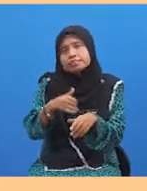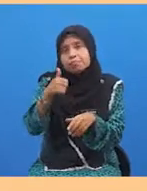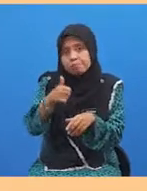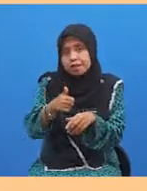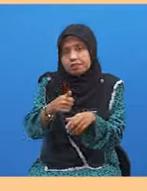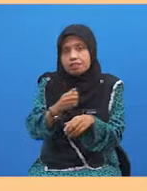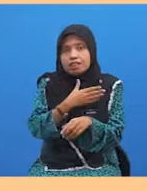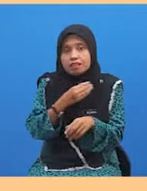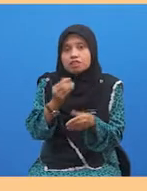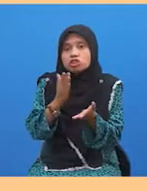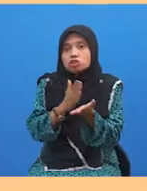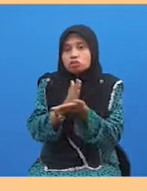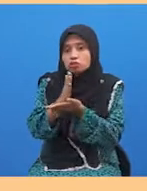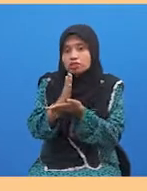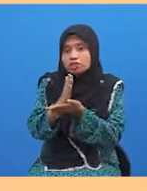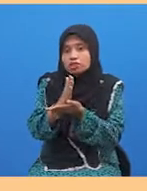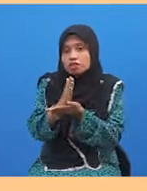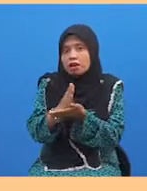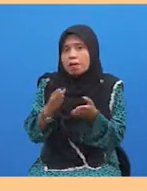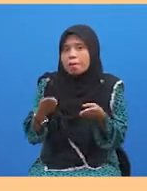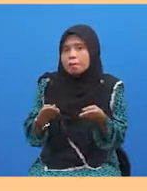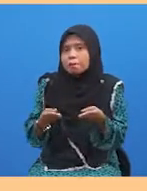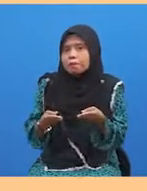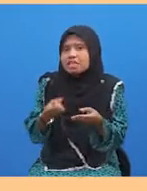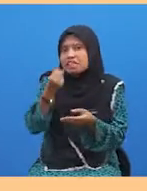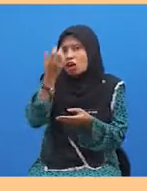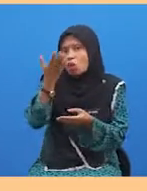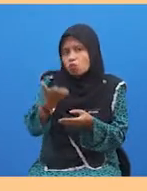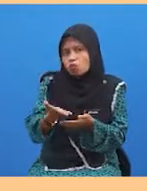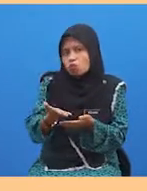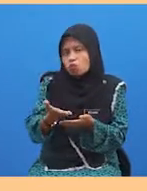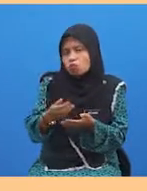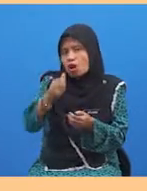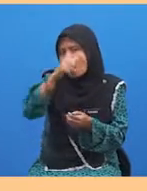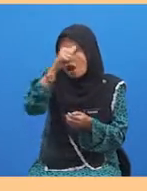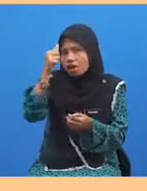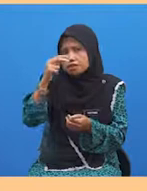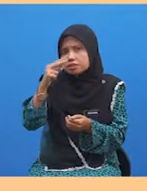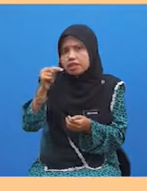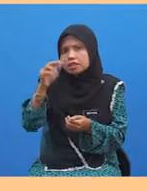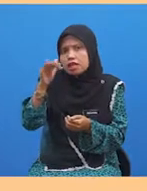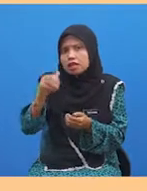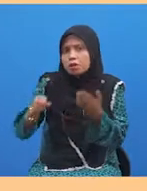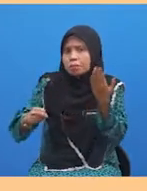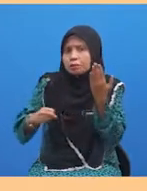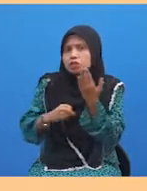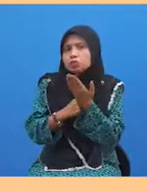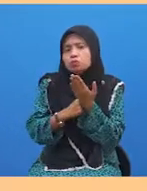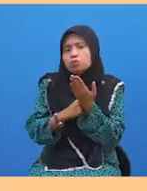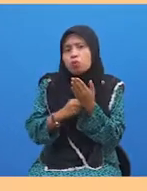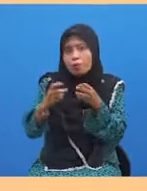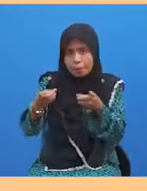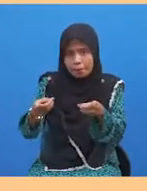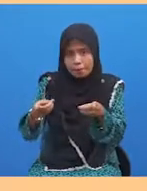dianggap menarik dan seterusnya memberikan alasan